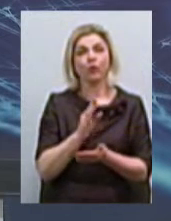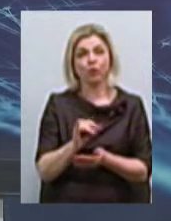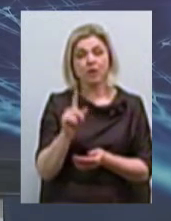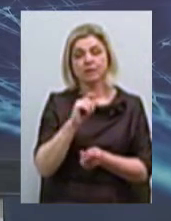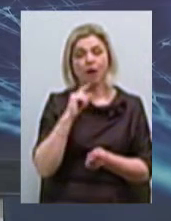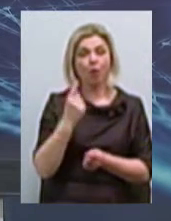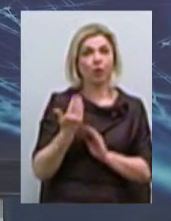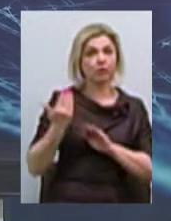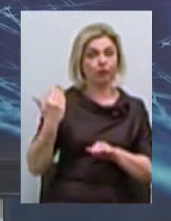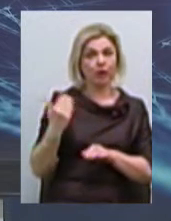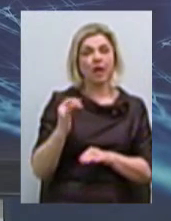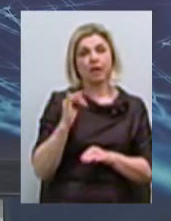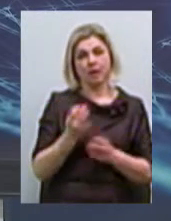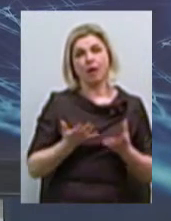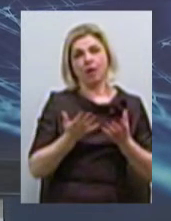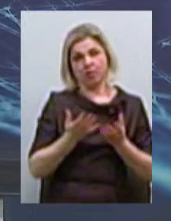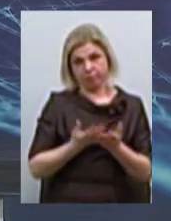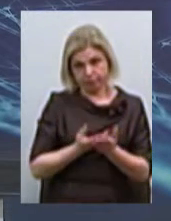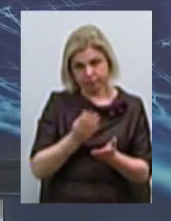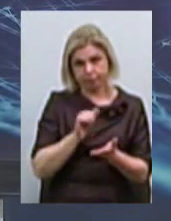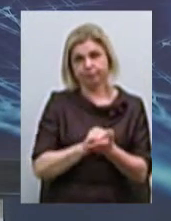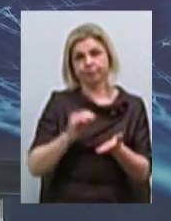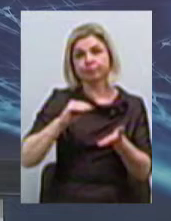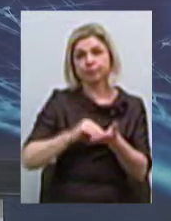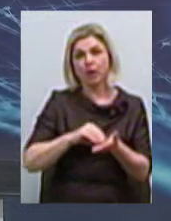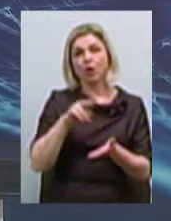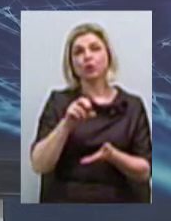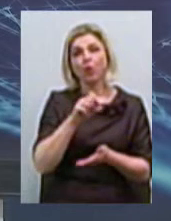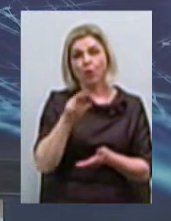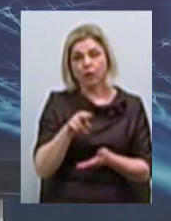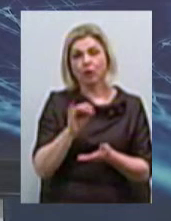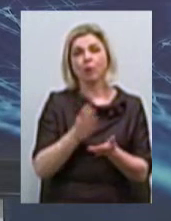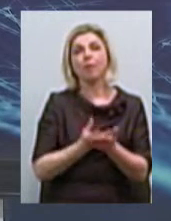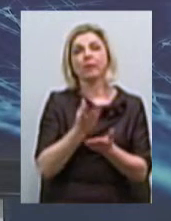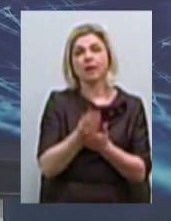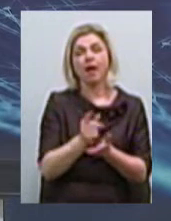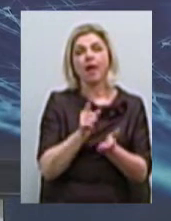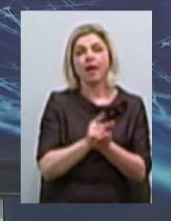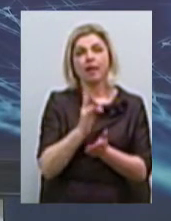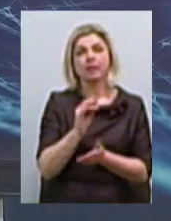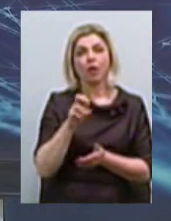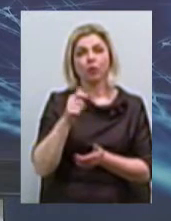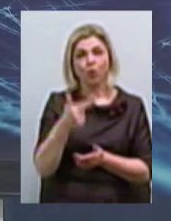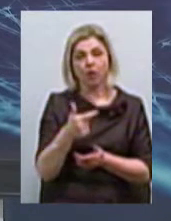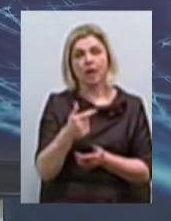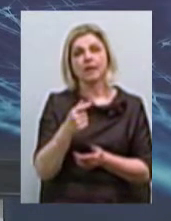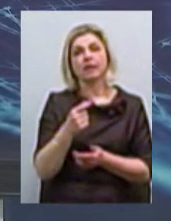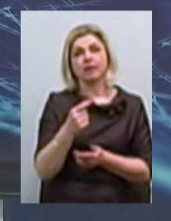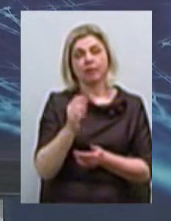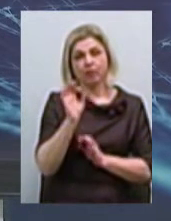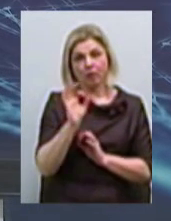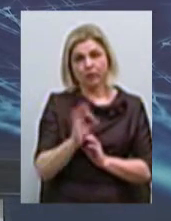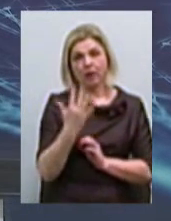та задекларувати отриманий дохід. Цей дохід буде оподатковуватися податком на доходи фізичних осіб. Ставка податку